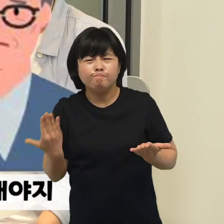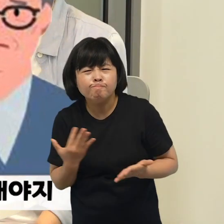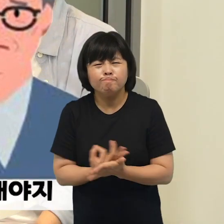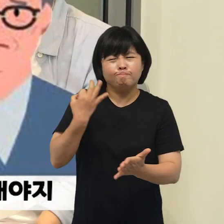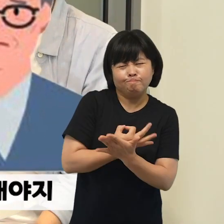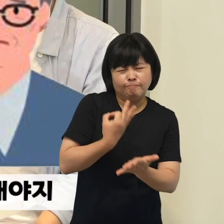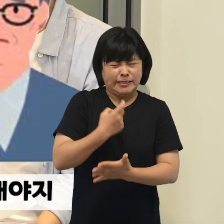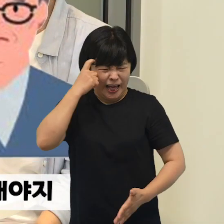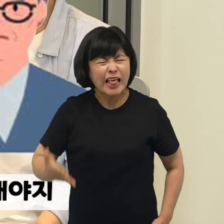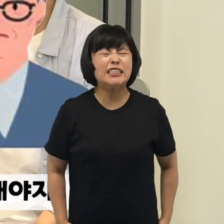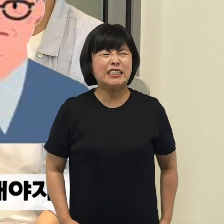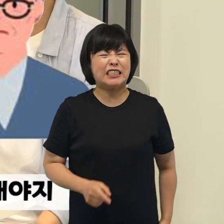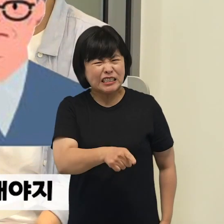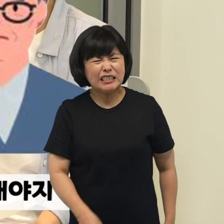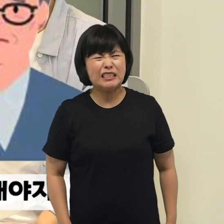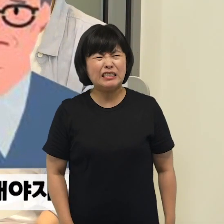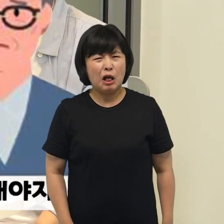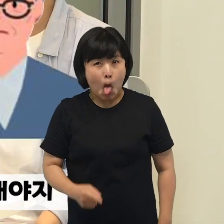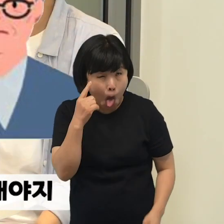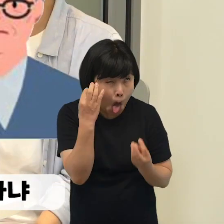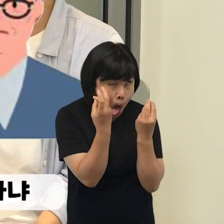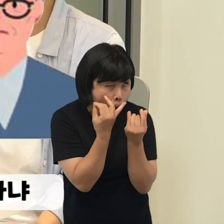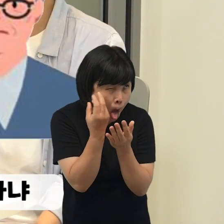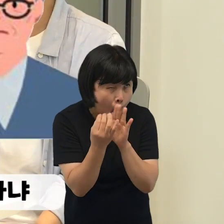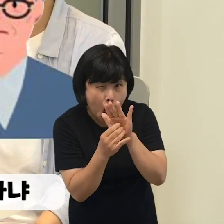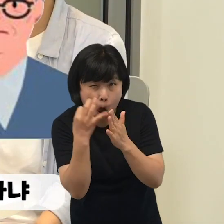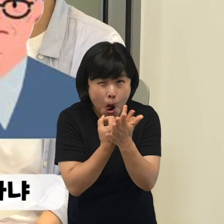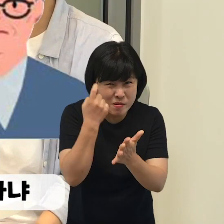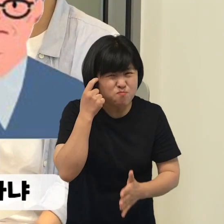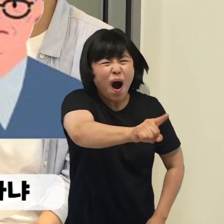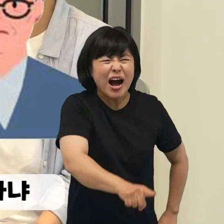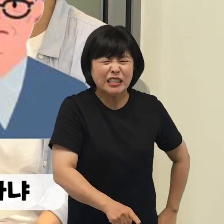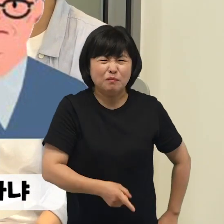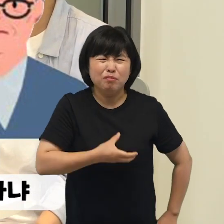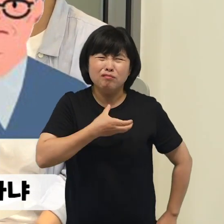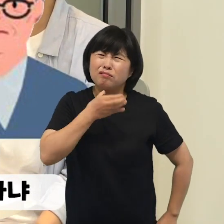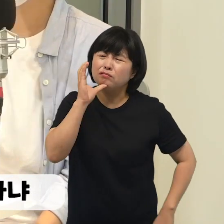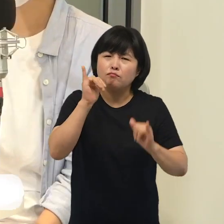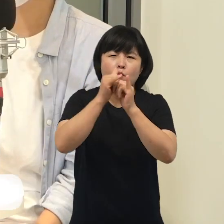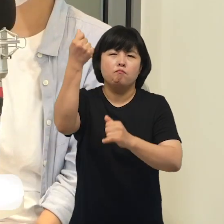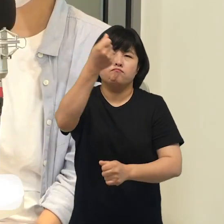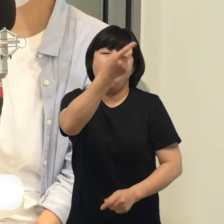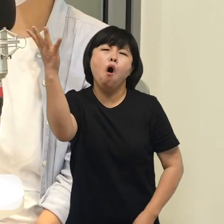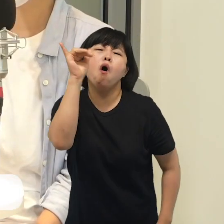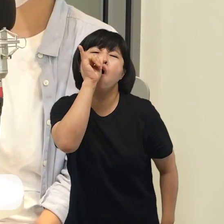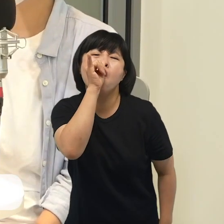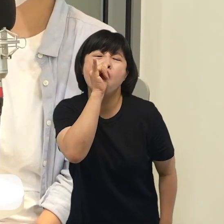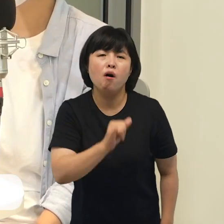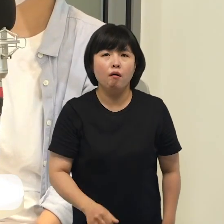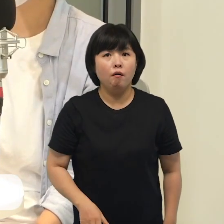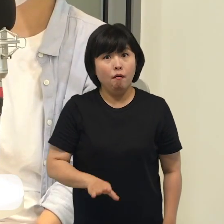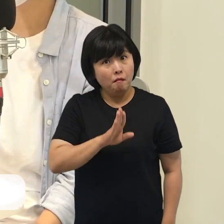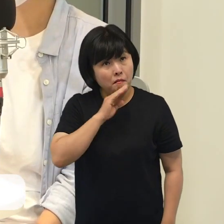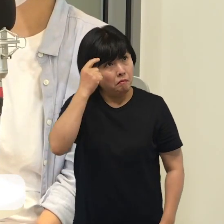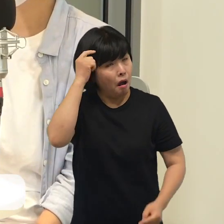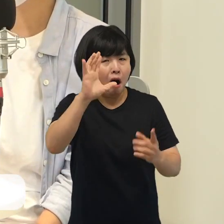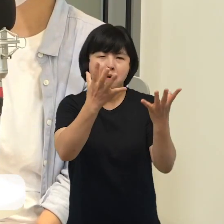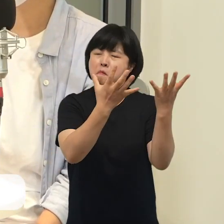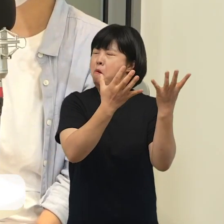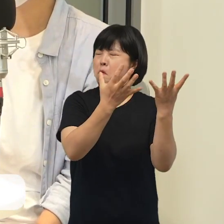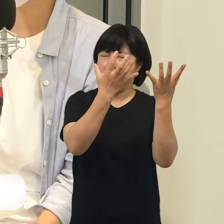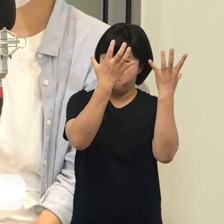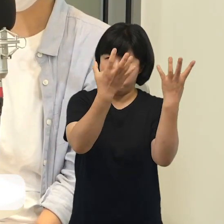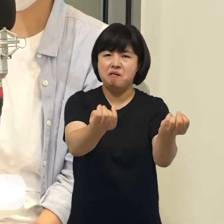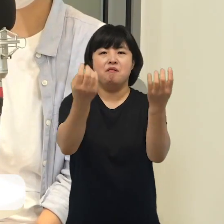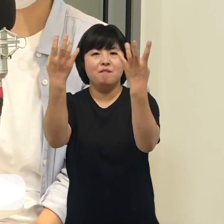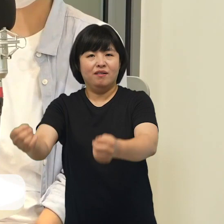정정당당히 일해가지고 돈을 벌 생각을 해야지 그렇게 꾀부리면서 돈 벌 생각을 하냐 이렇게 말씀을 하시는 분들도 생각보다